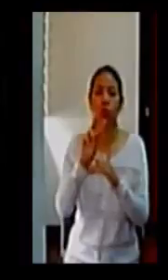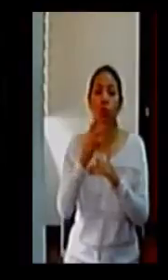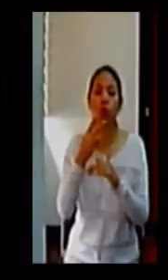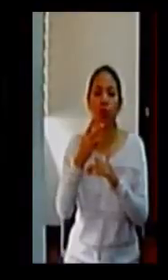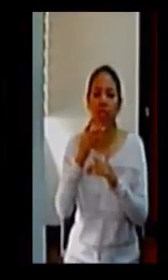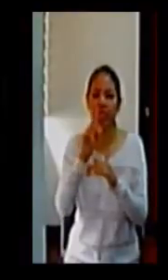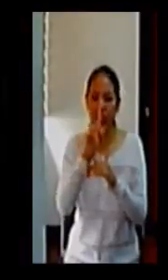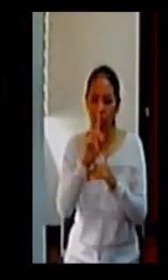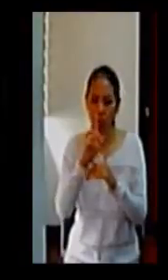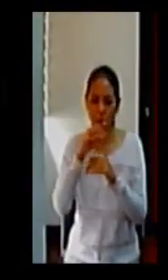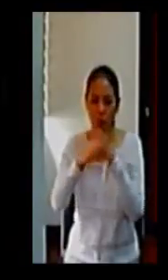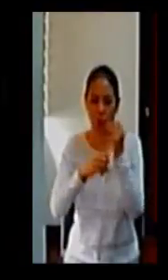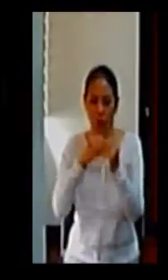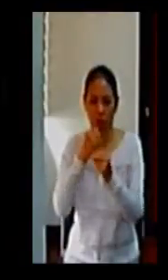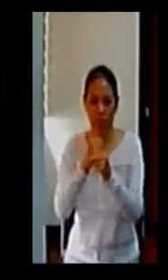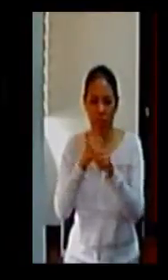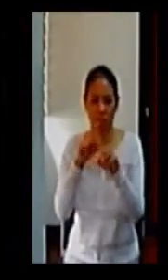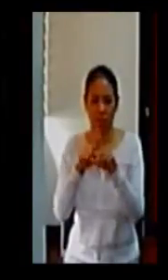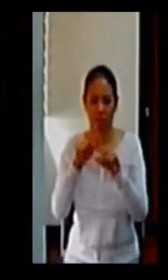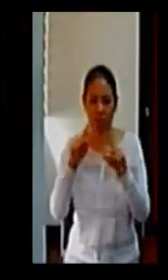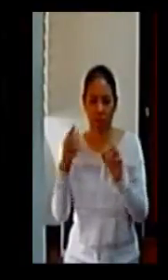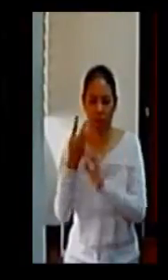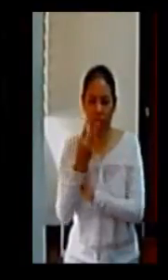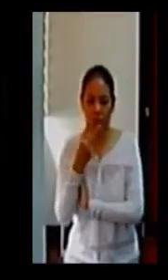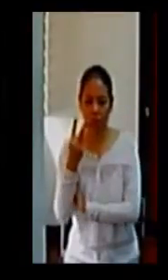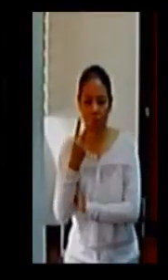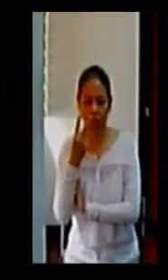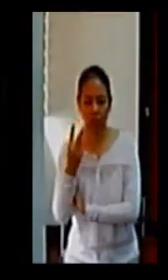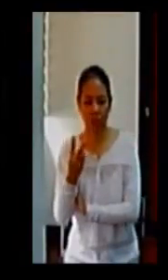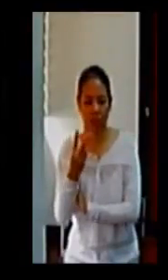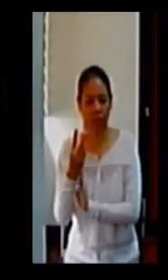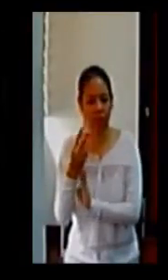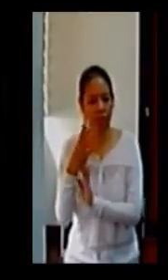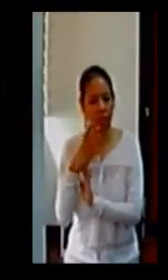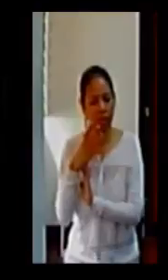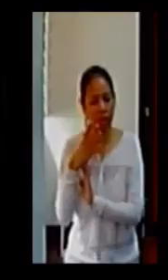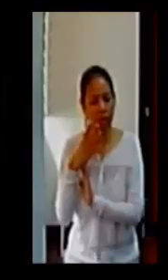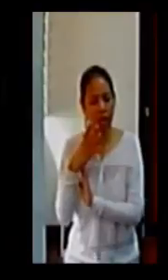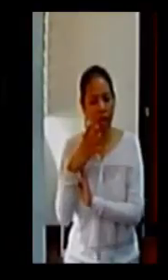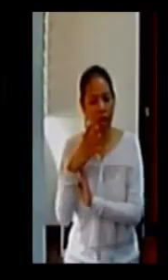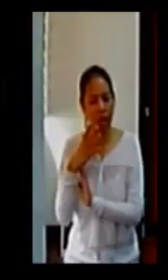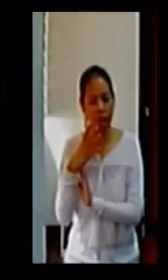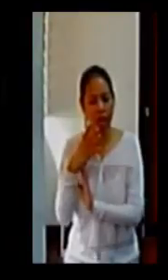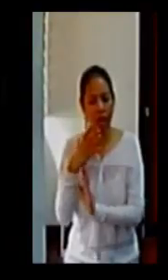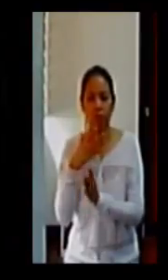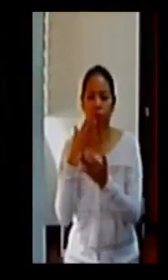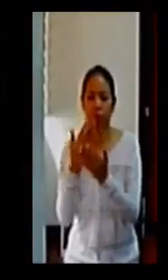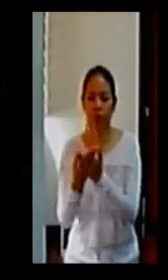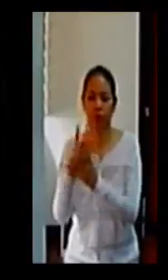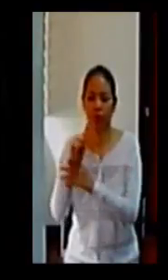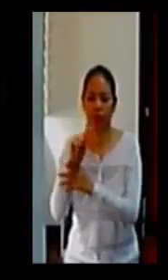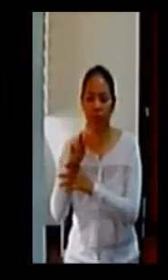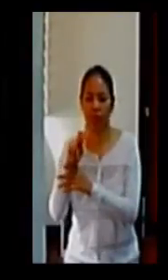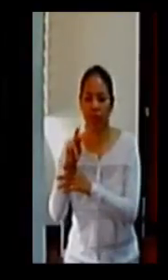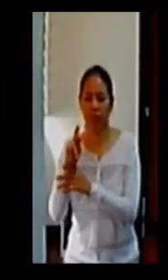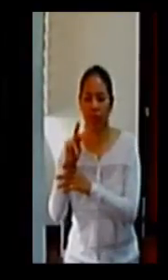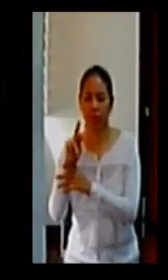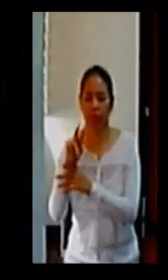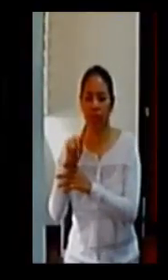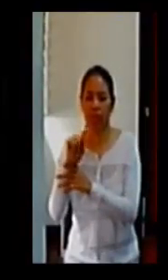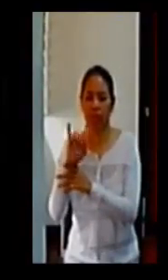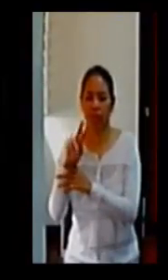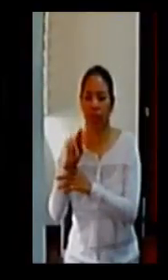ginawa. Pero nung nakita nila na medyo maganda pa rin yung tinawon rice, nung ibalik na nila,